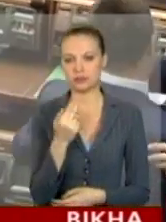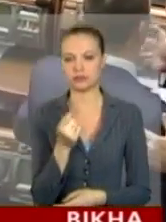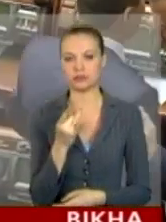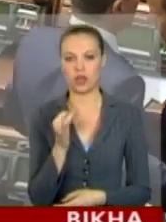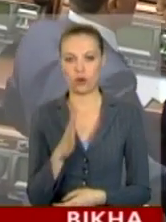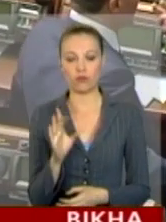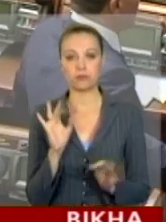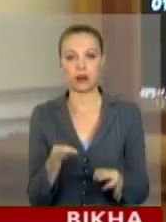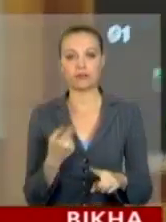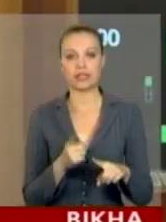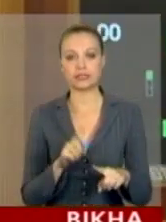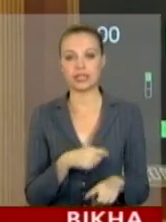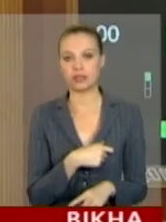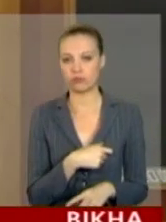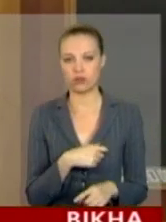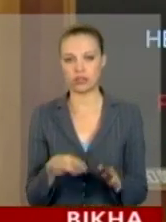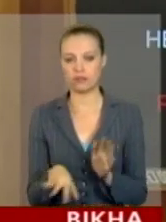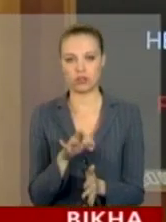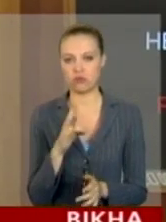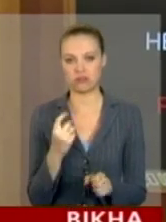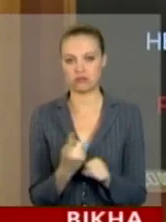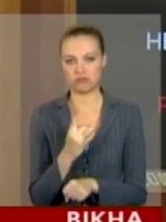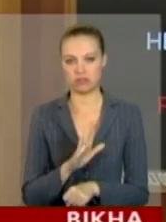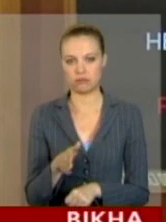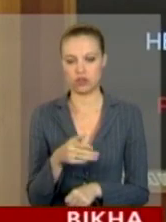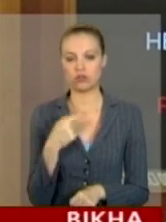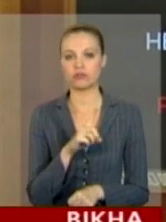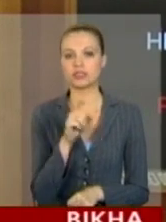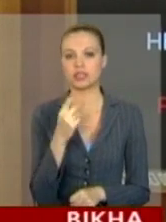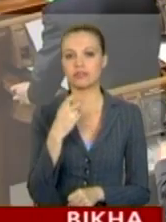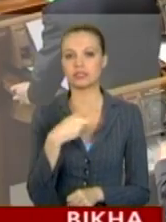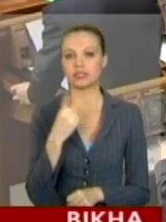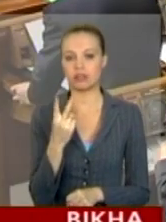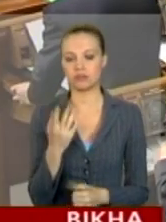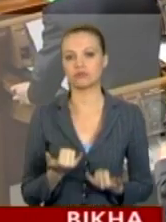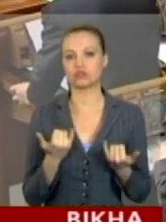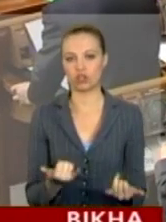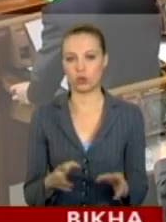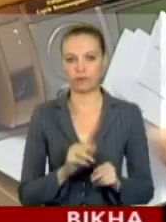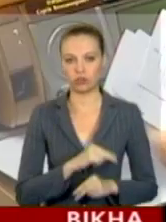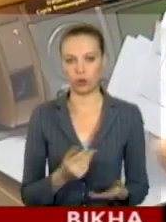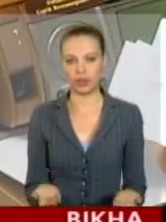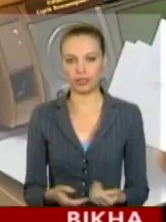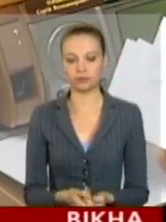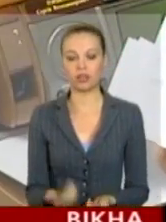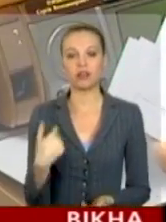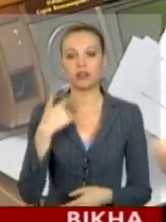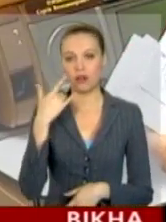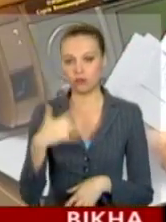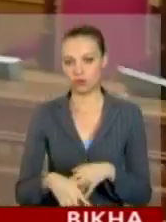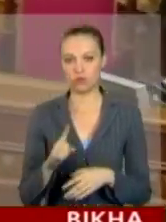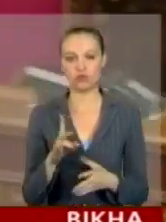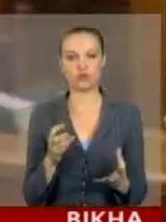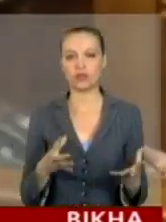Царьова. Щоправда, це депутатам вдалося не з першого разу. За 222, шановні колеги, я розумію, що не